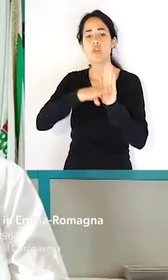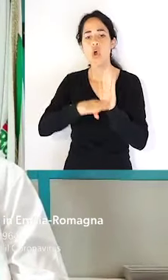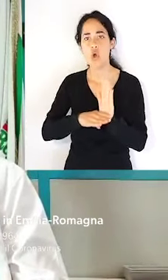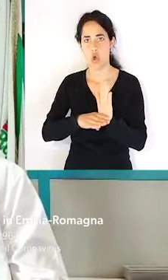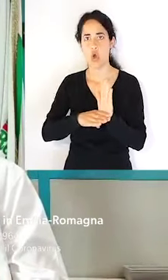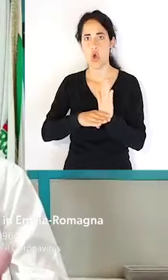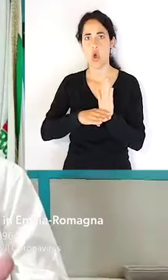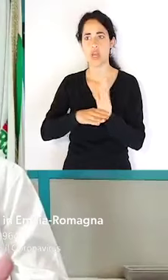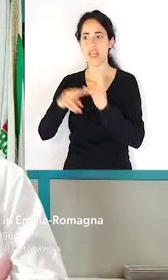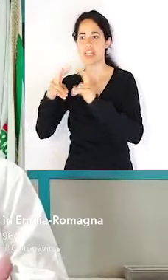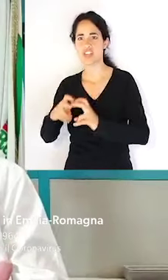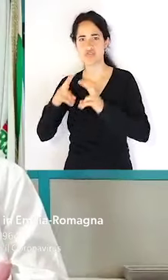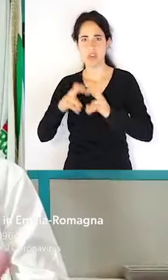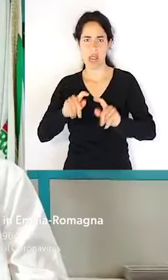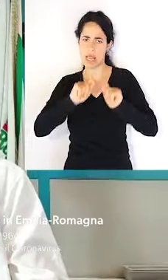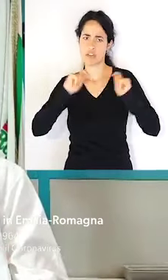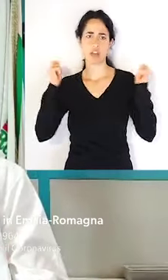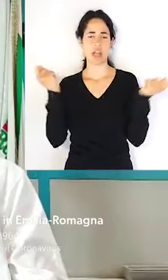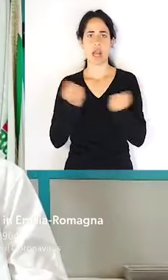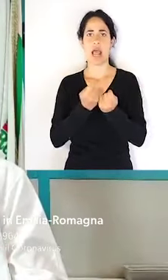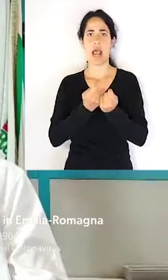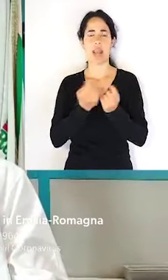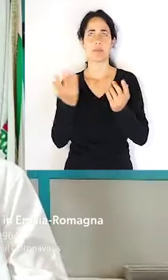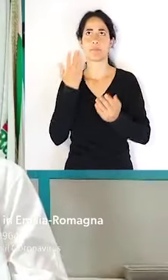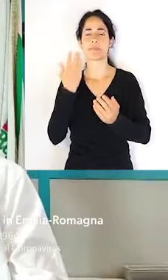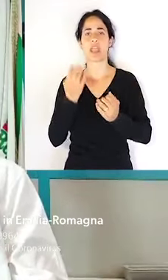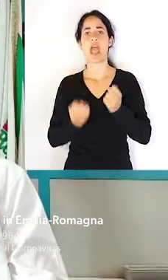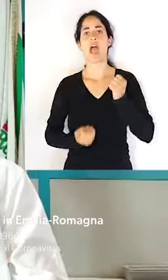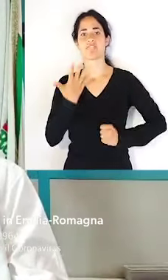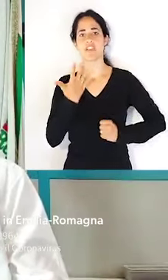protocolli principali di ricerca, dagli antinfiammatori, appunto,